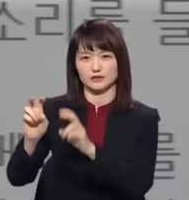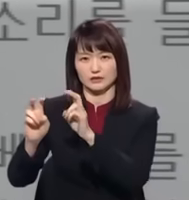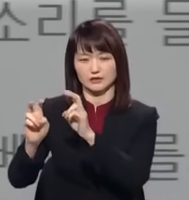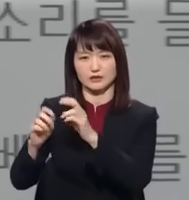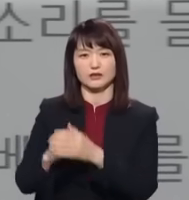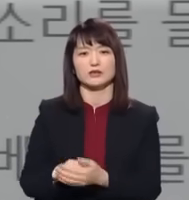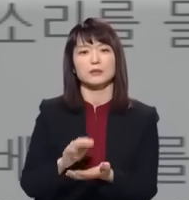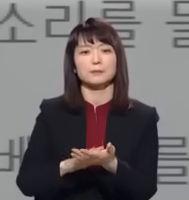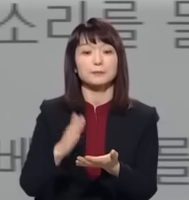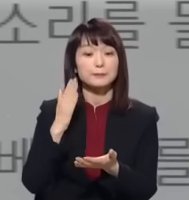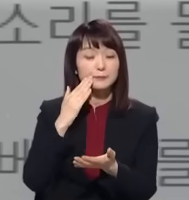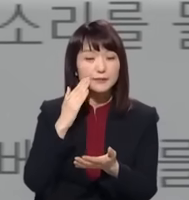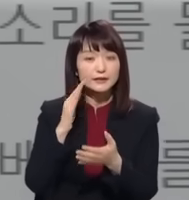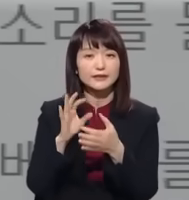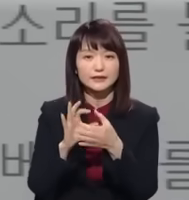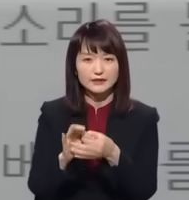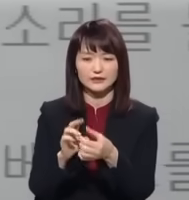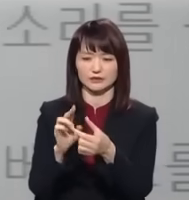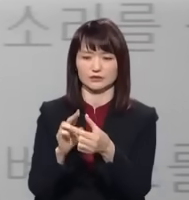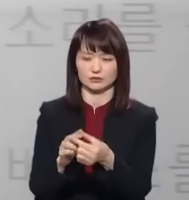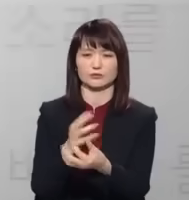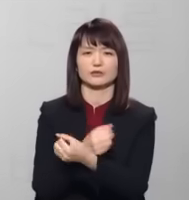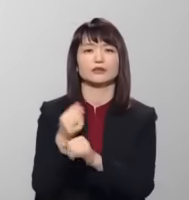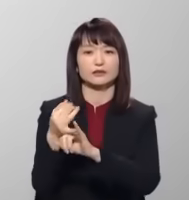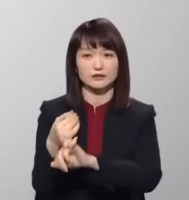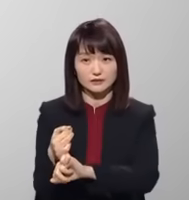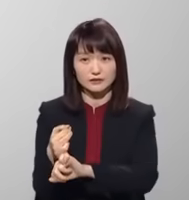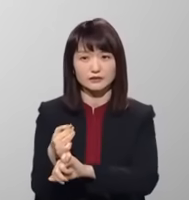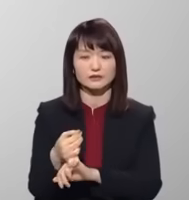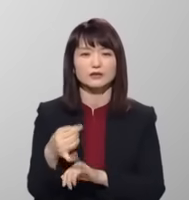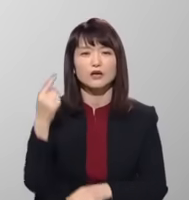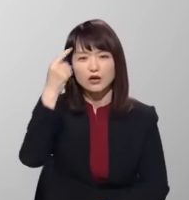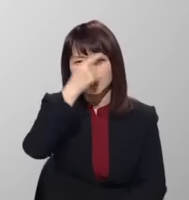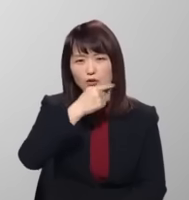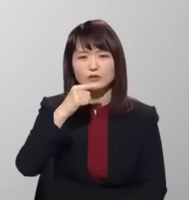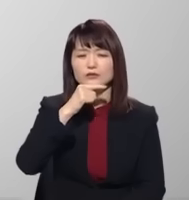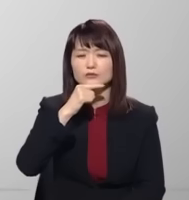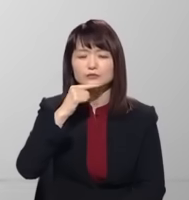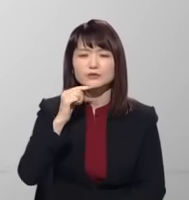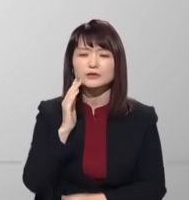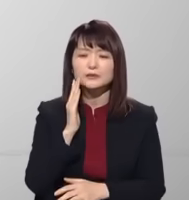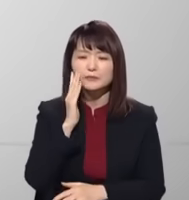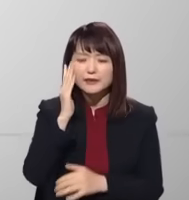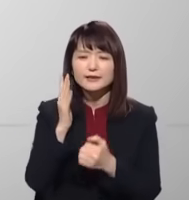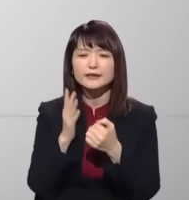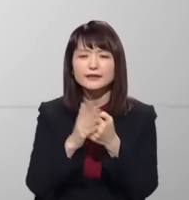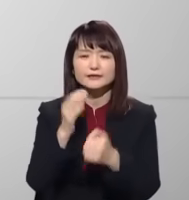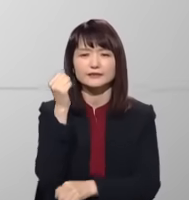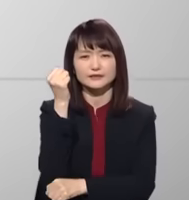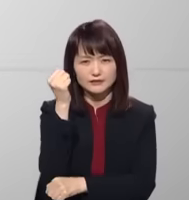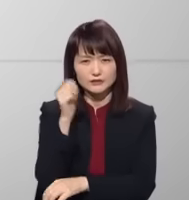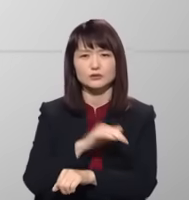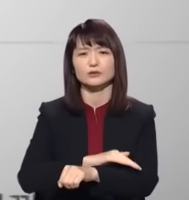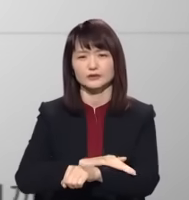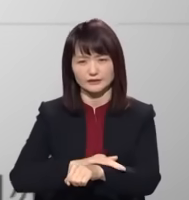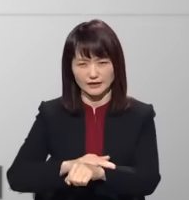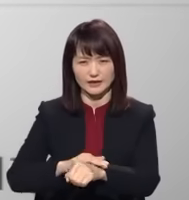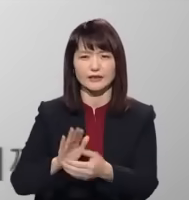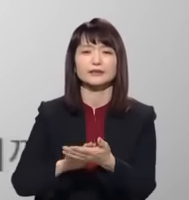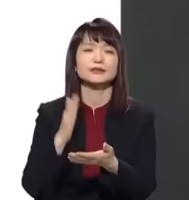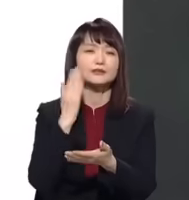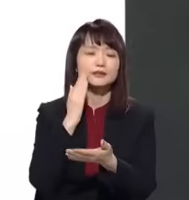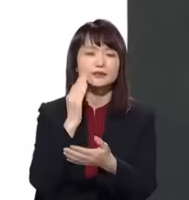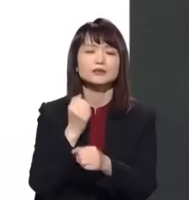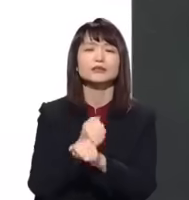드레스샵, 메이크업샵과 패키지 계약을 진행할 때도 홍조가 있으니까 이렇게 얼굴 밑바탕 화장을 굉장히 좀 잘 해줬으면 좋겠다,